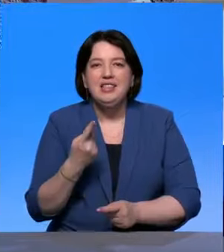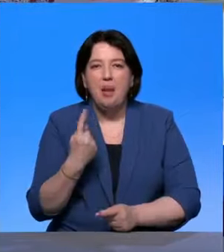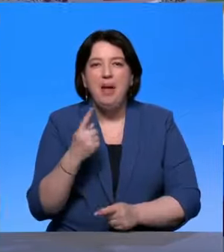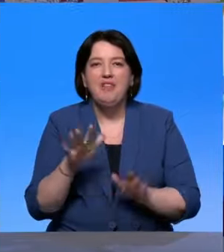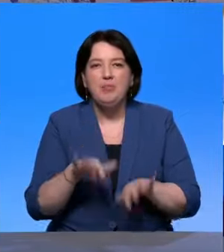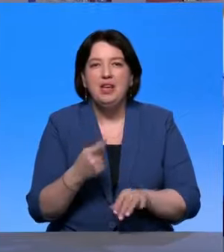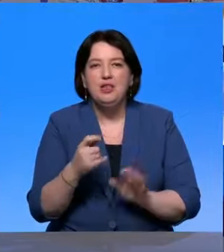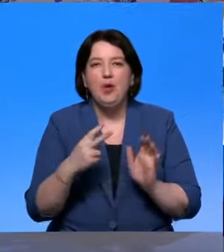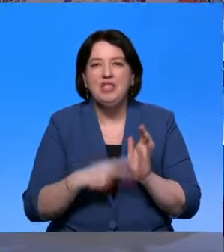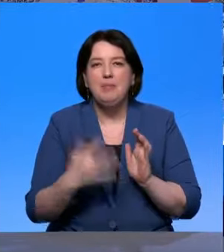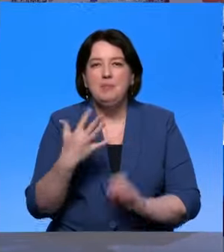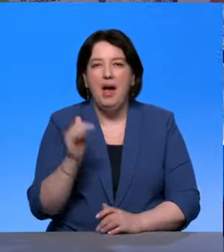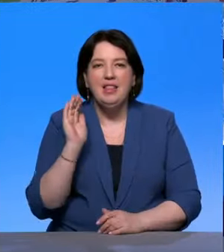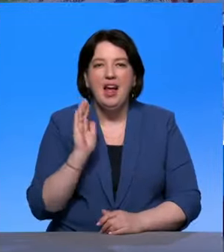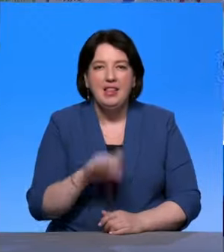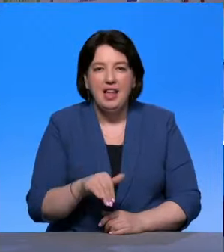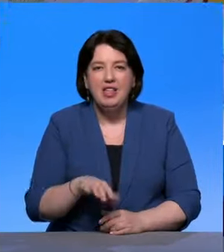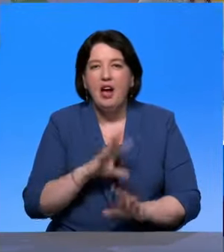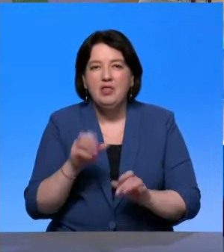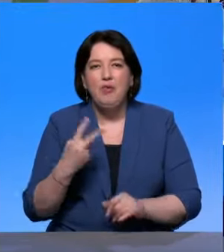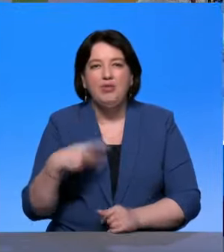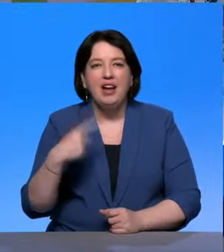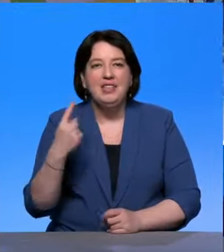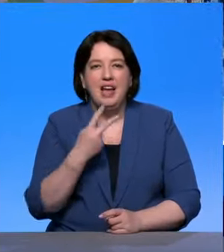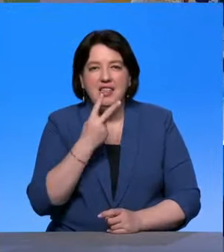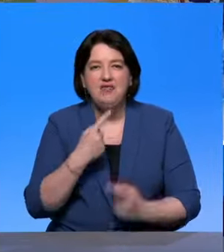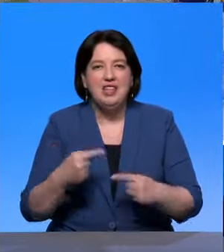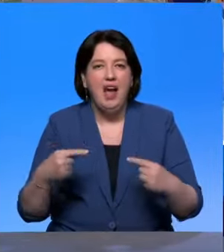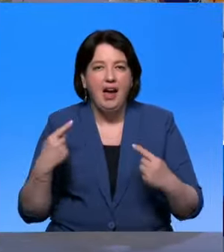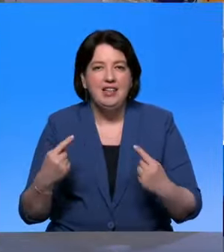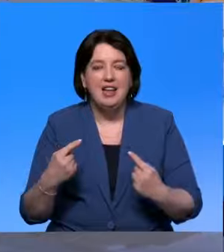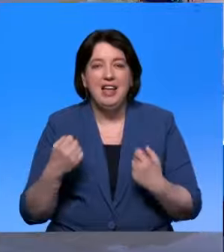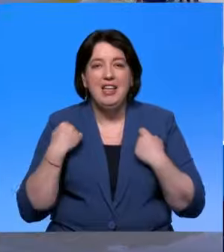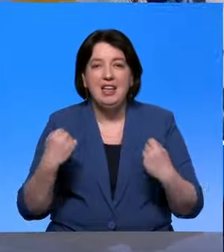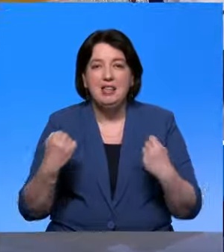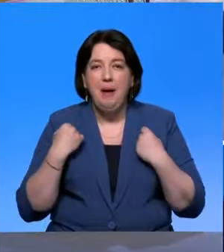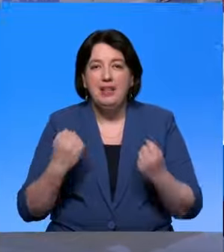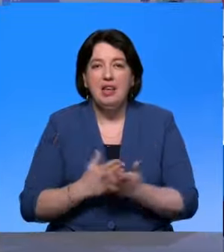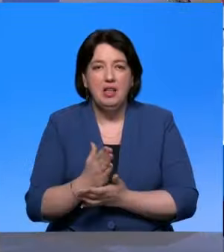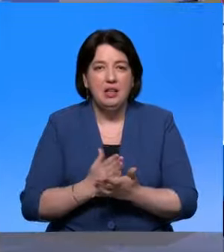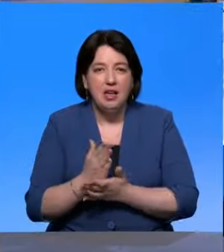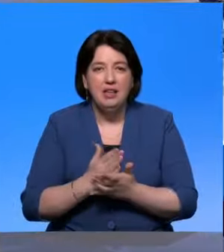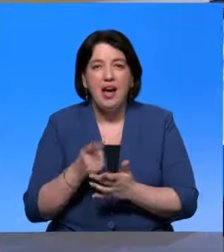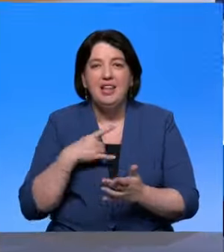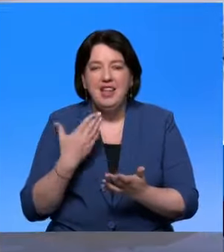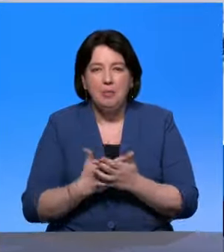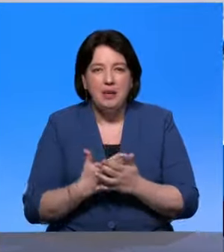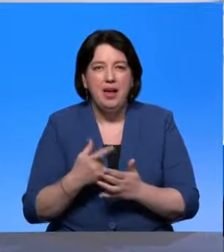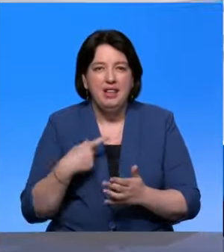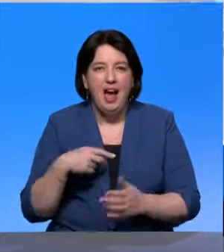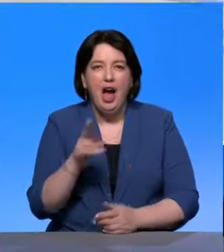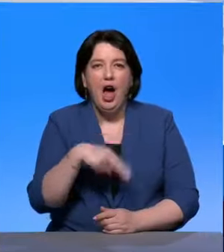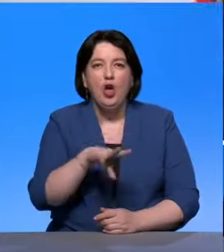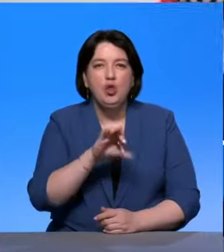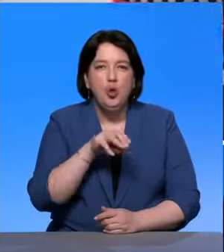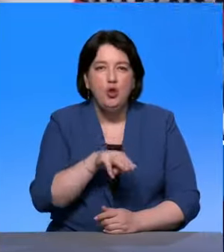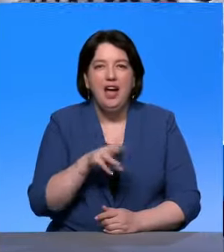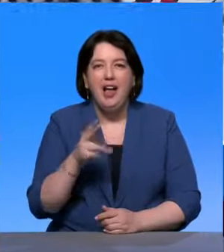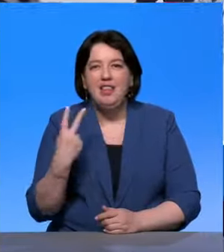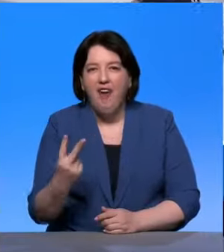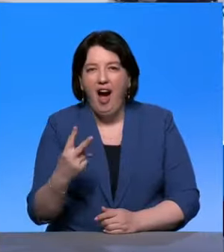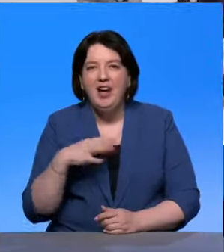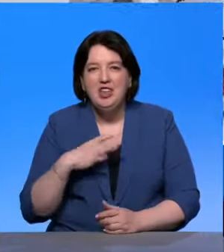Всего в программе «Игр будущего» 21 вид. Некоторые из них только виртуальные. Ну, физической составляющей, например, для «Доты 2» и «Мира танков»